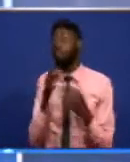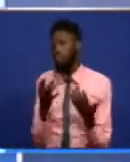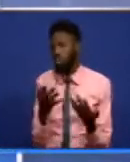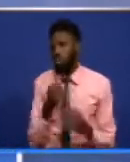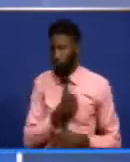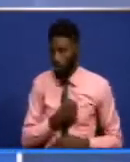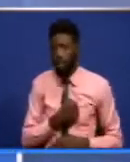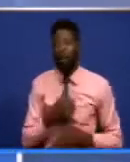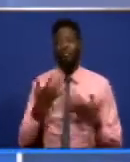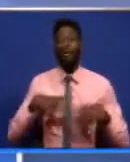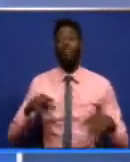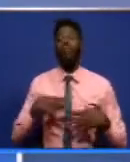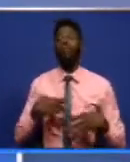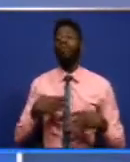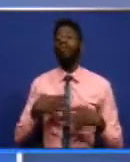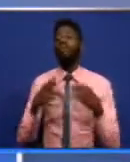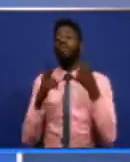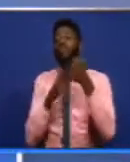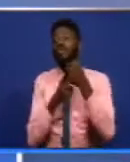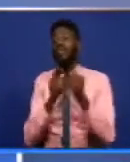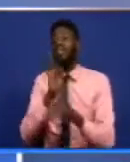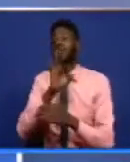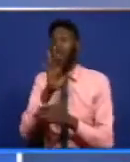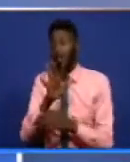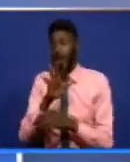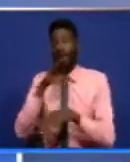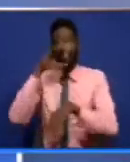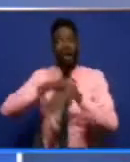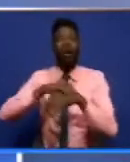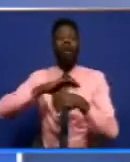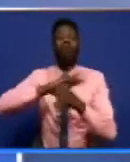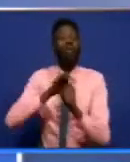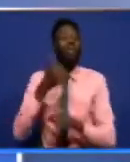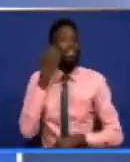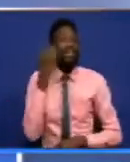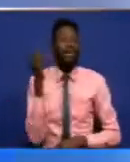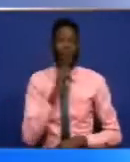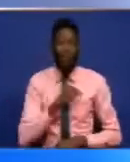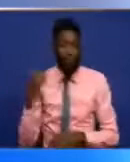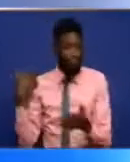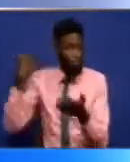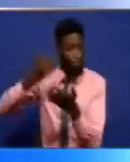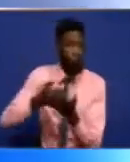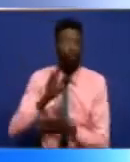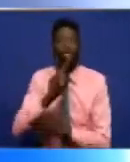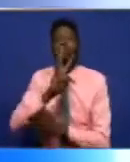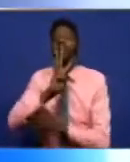watu 735 wameambukizwa virusi vya corona katika saa 24